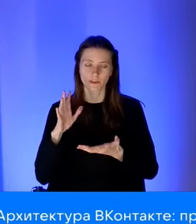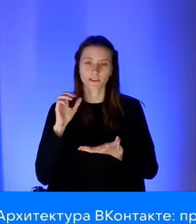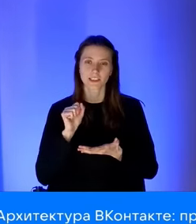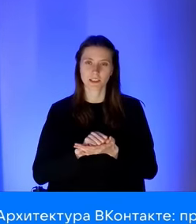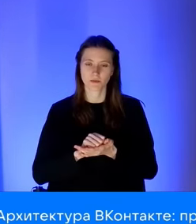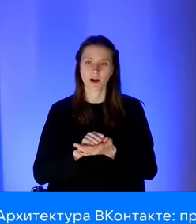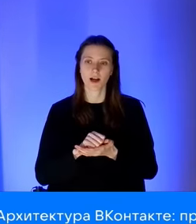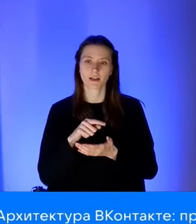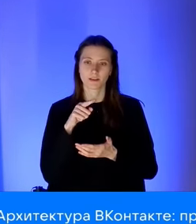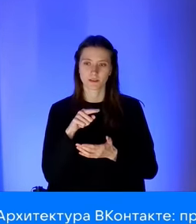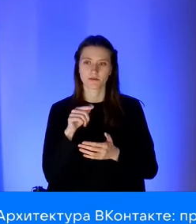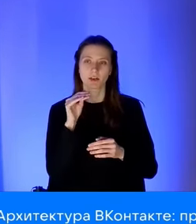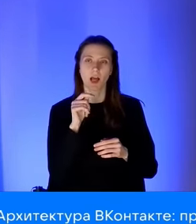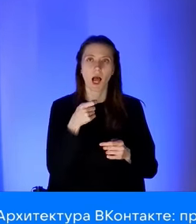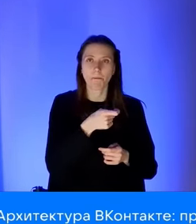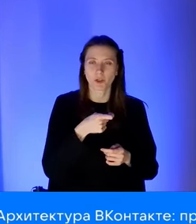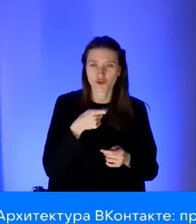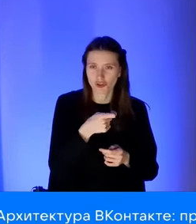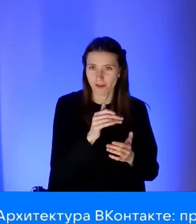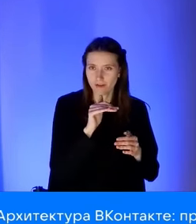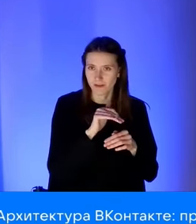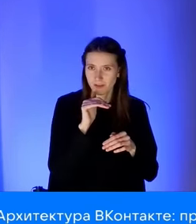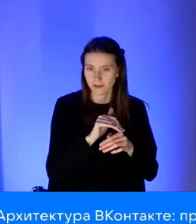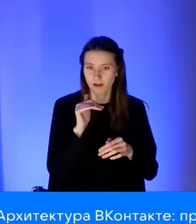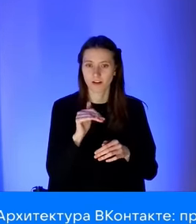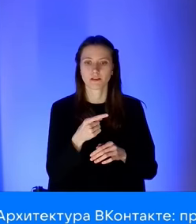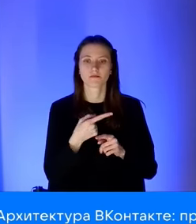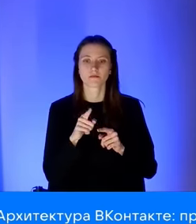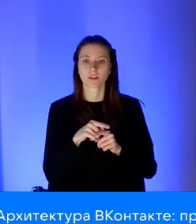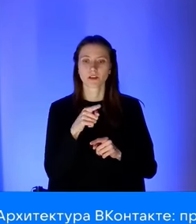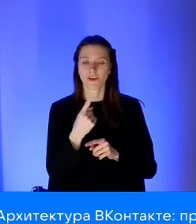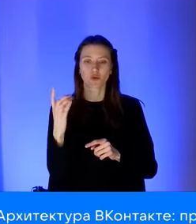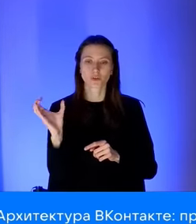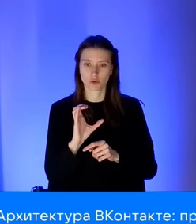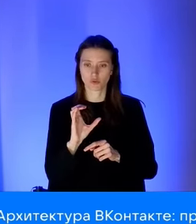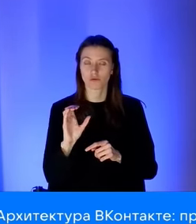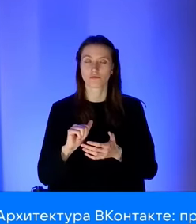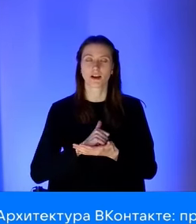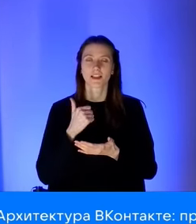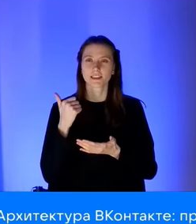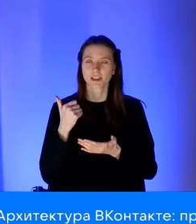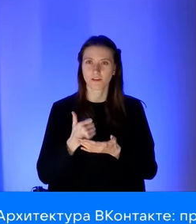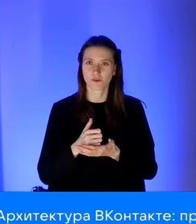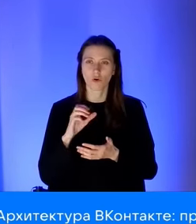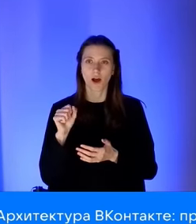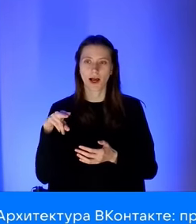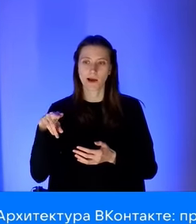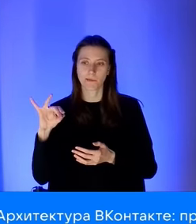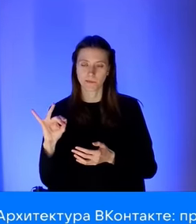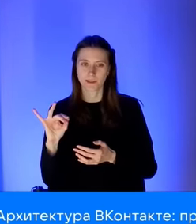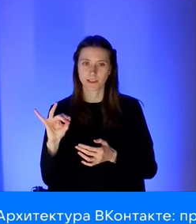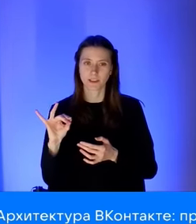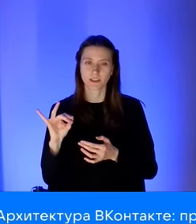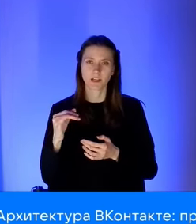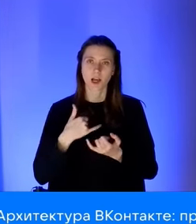в мини апы суп историю так вот основной AP кластер ВКонтакте